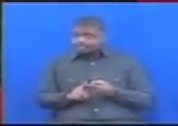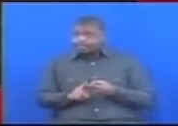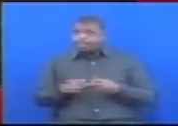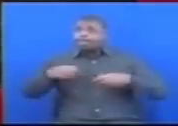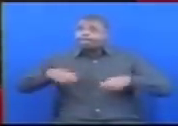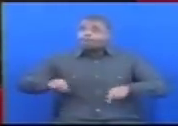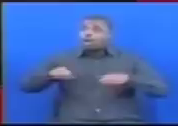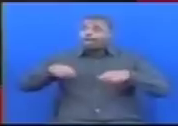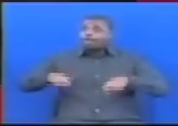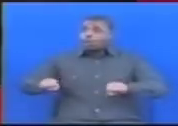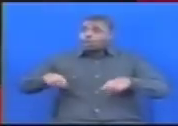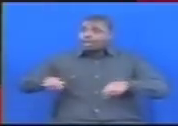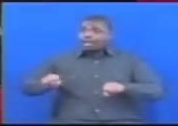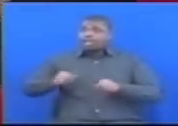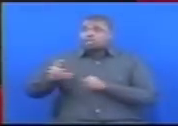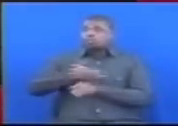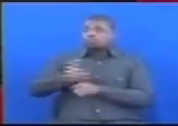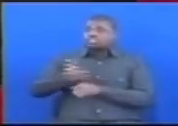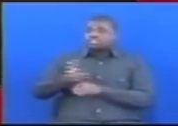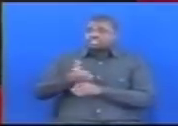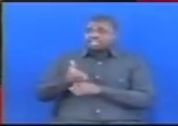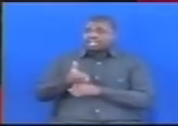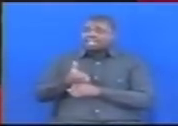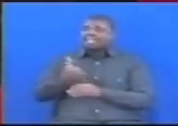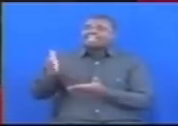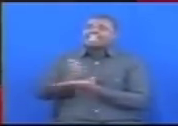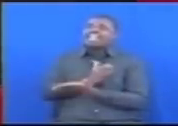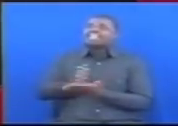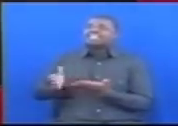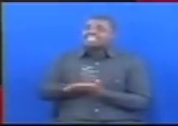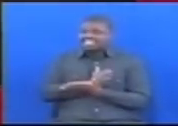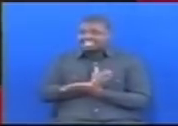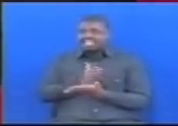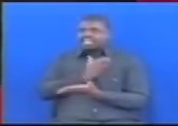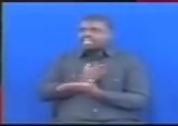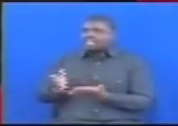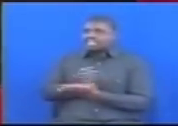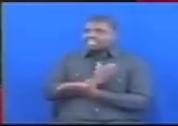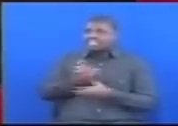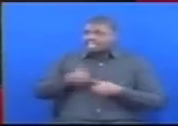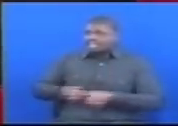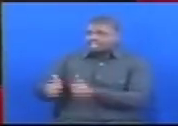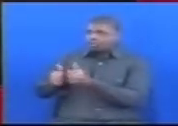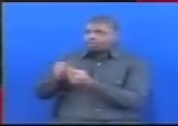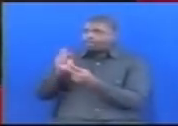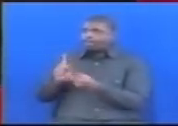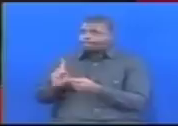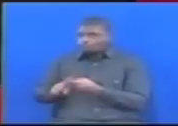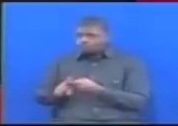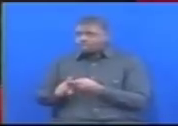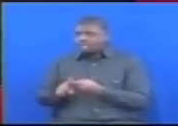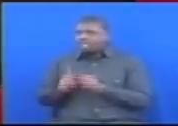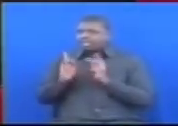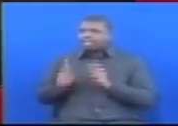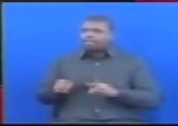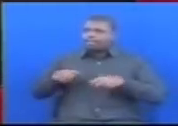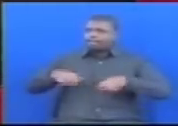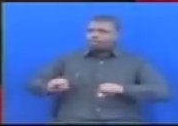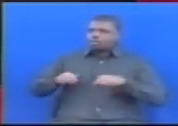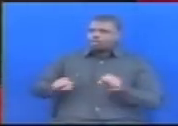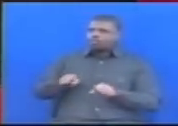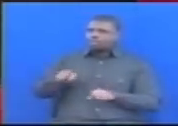ni bodaboda ambayo inahusika na kesi, na kesi yenyewe Moja ni kama bodaboda